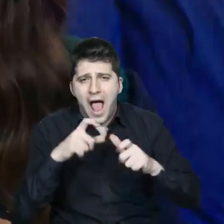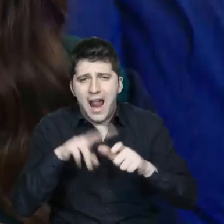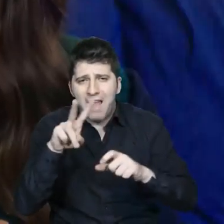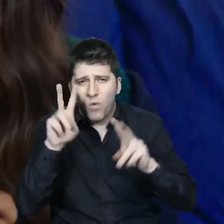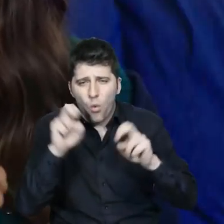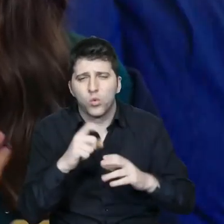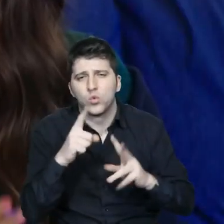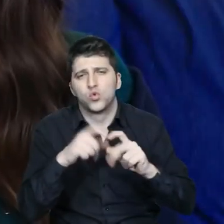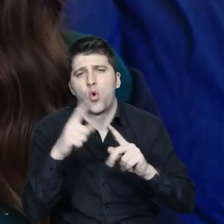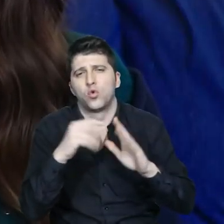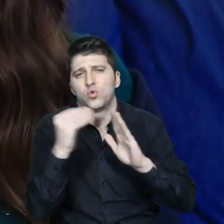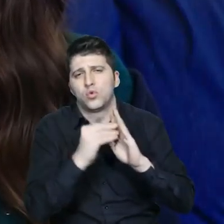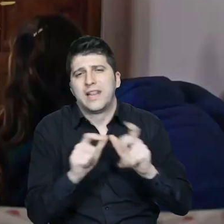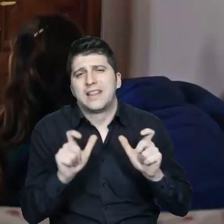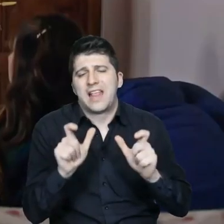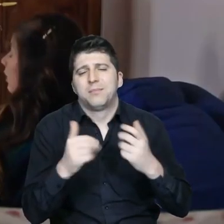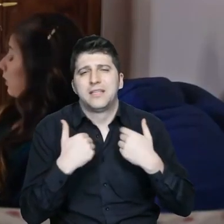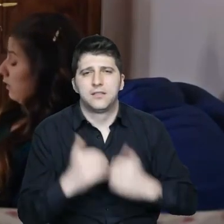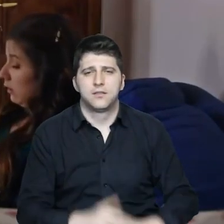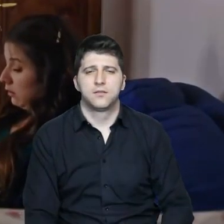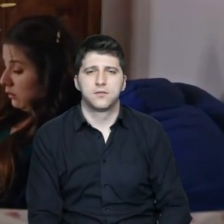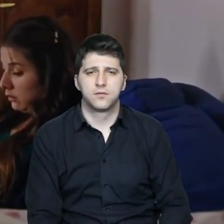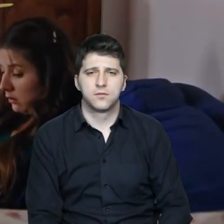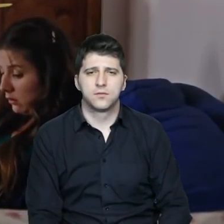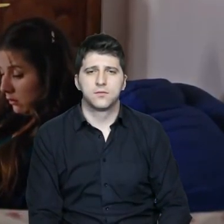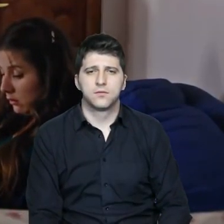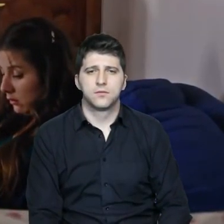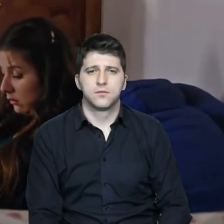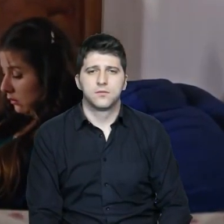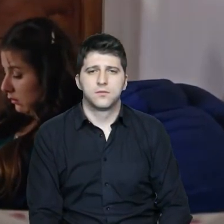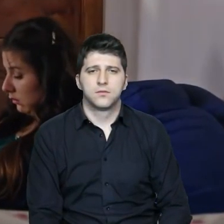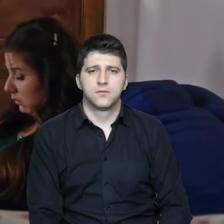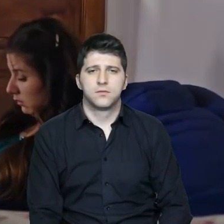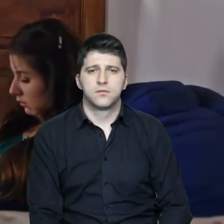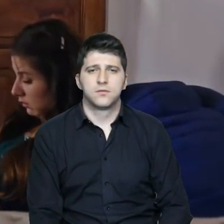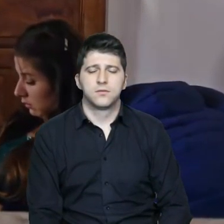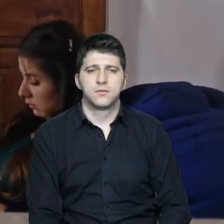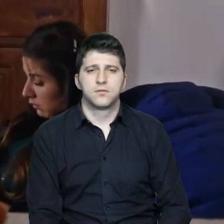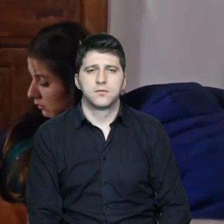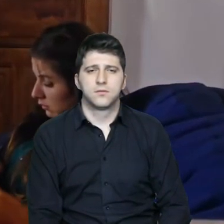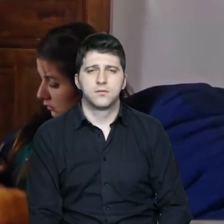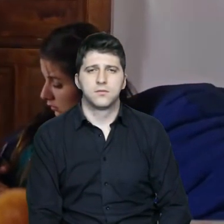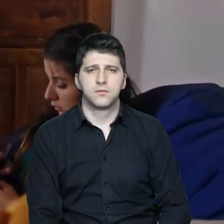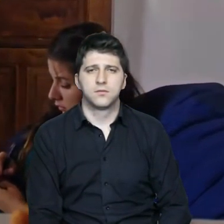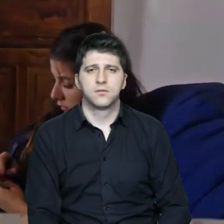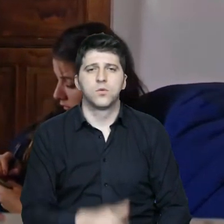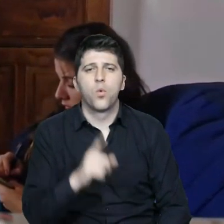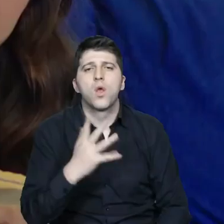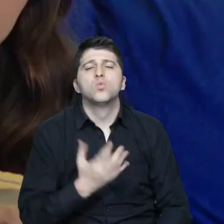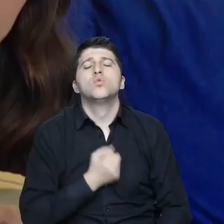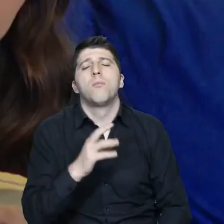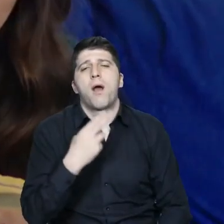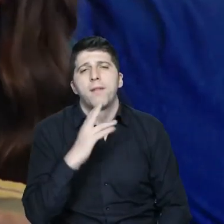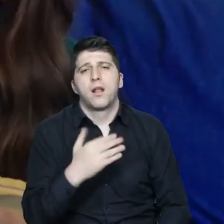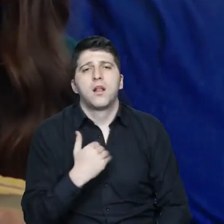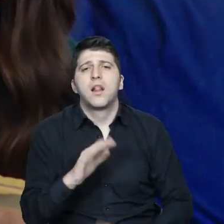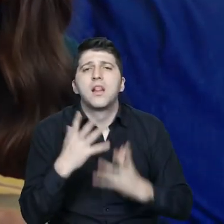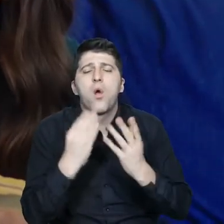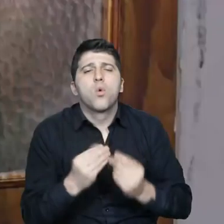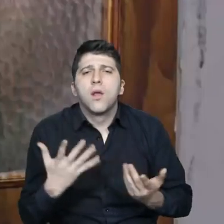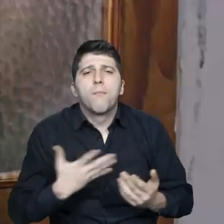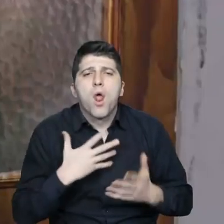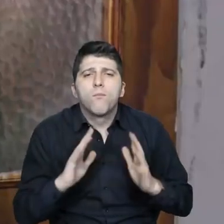bazı notlar alıyorum yani, tedbir amaçlı. Gökçe içeri giriyor. Ona üzülmüyorum abla ben. Ne oldu,